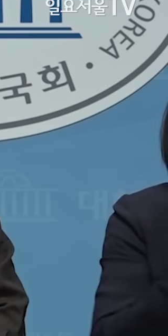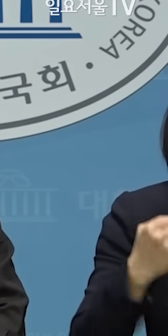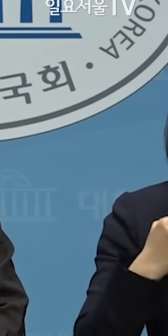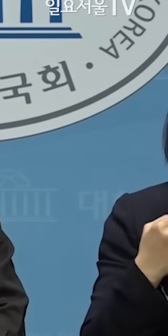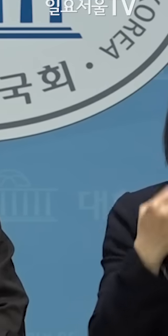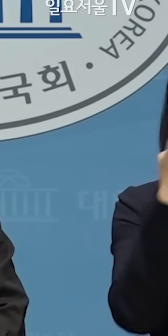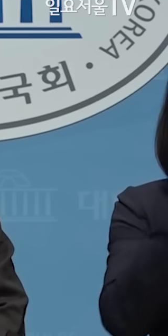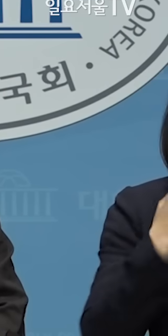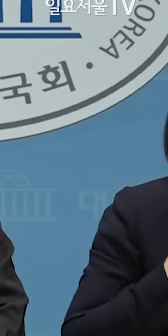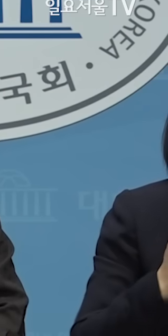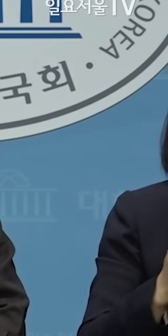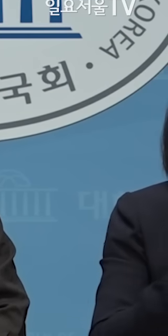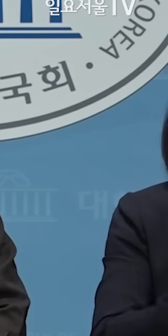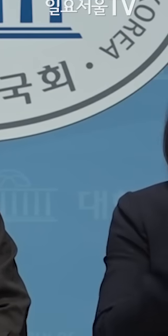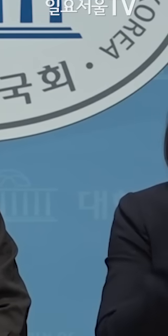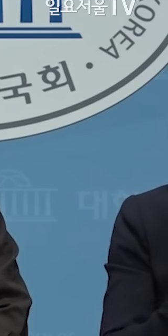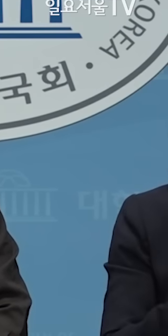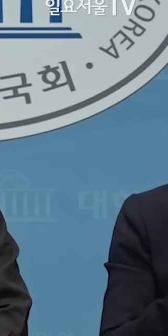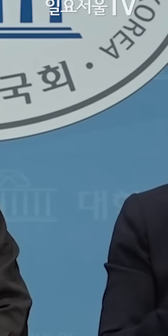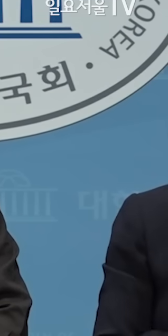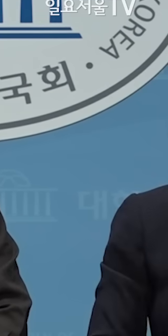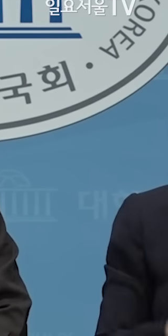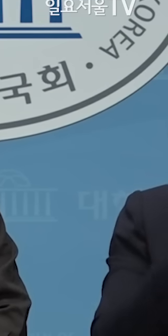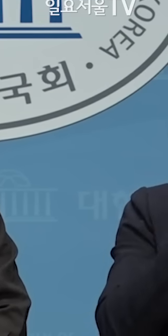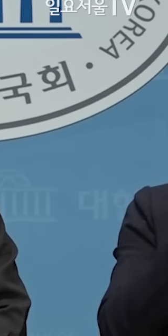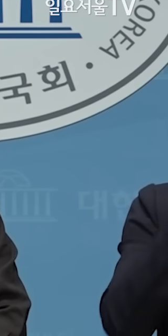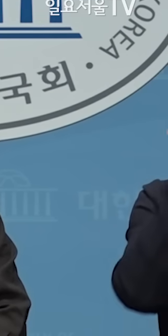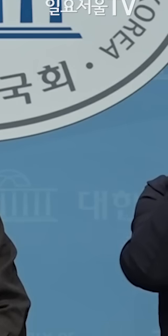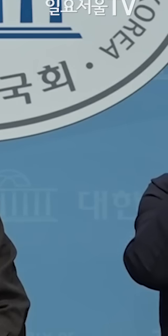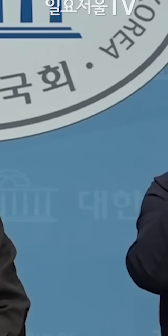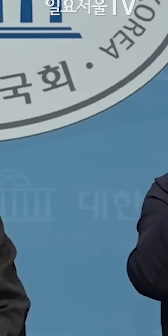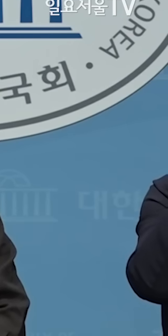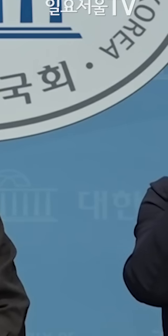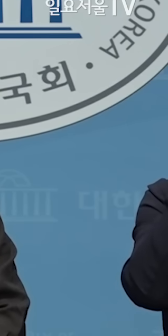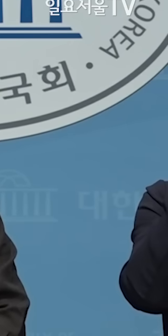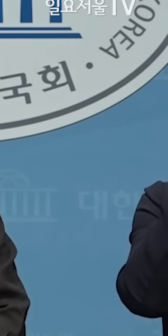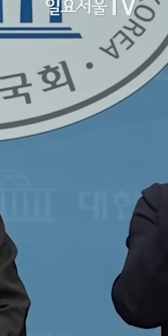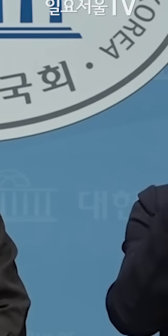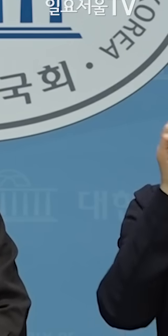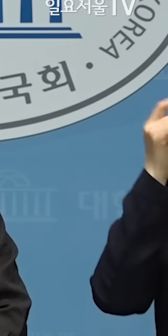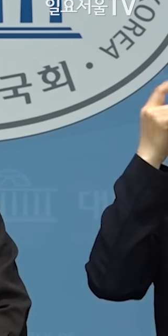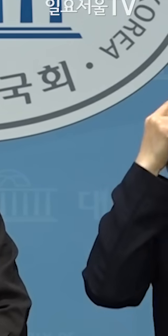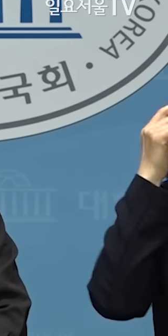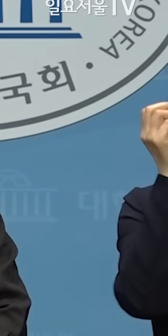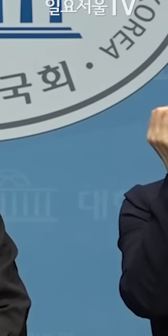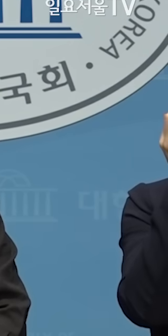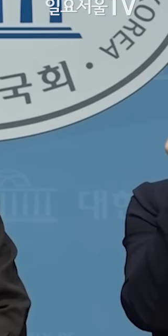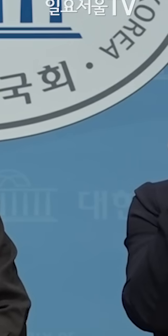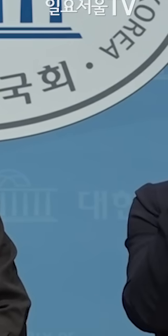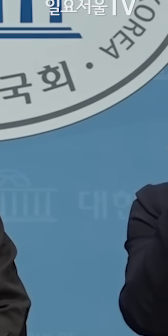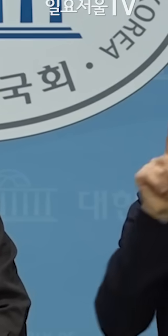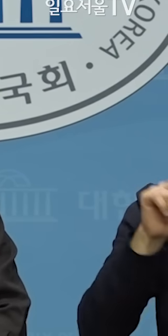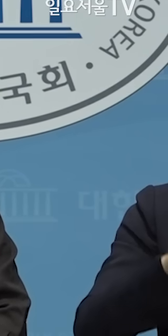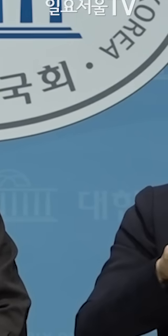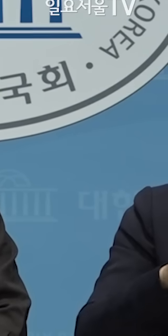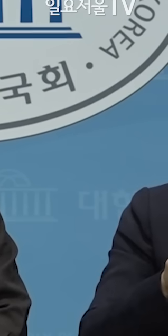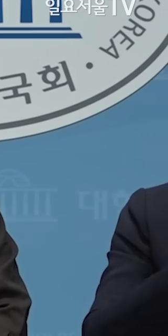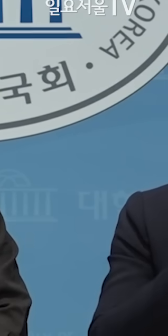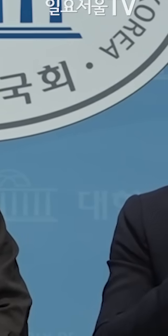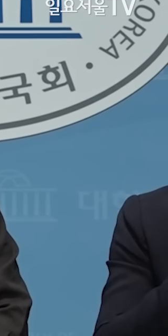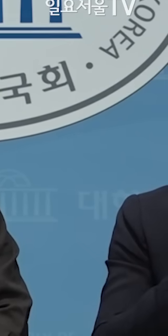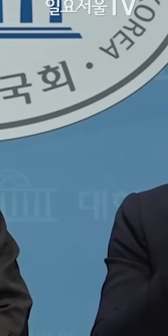관리 열심히 하겠다 등 저는이 기한 현상의 근원에 가벼운 사고와 후폭풍에 한지가